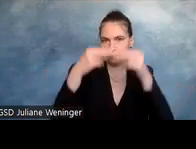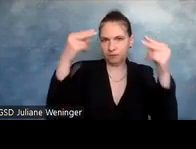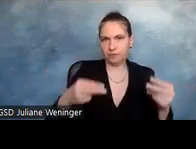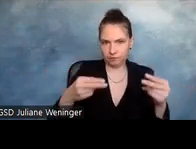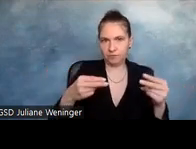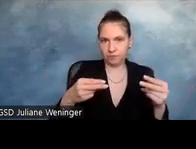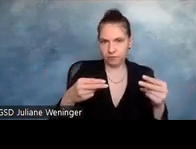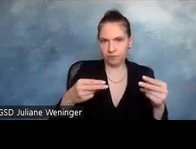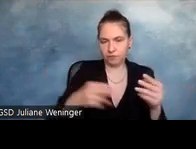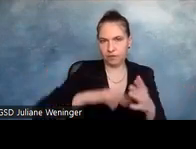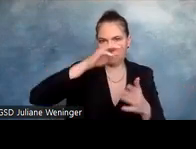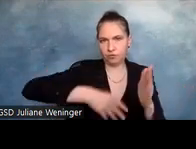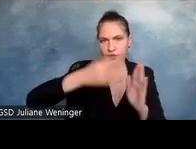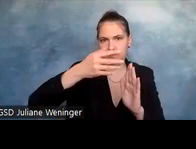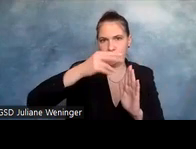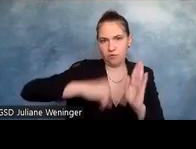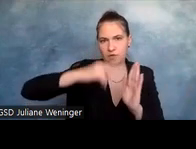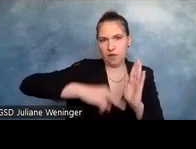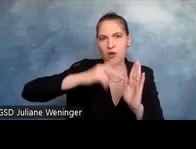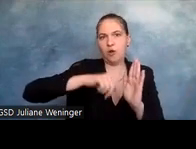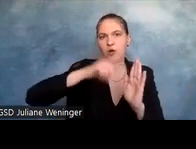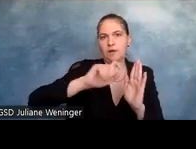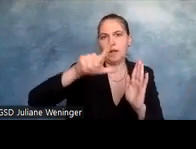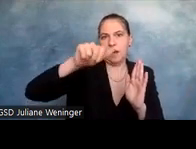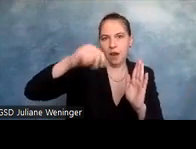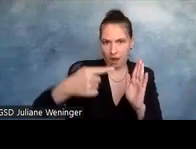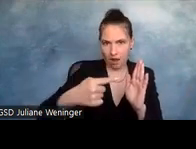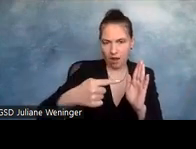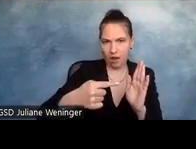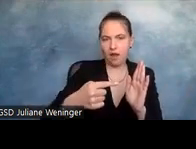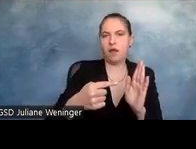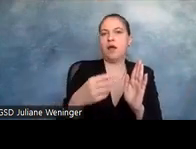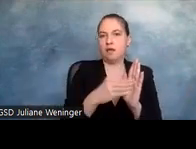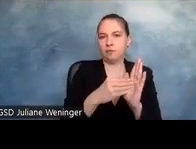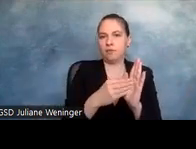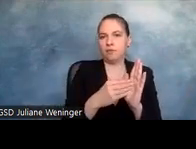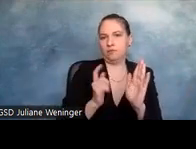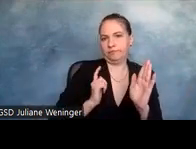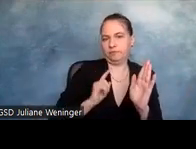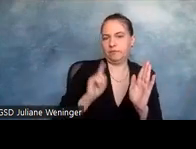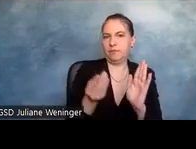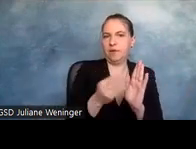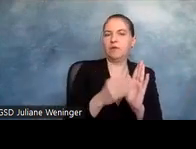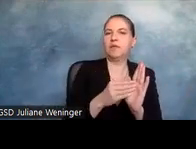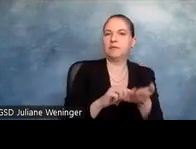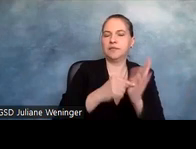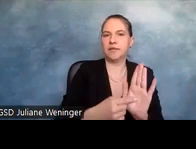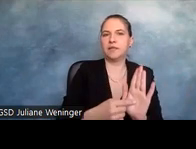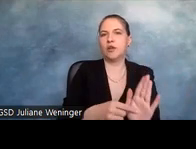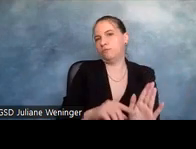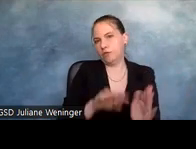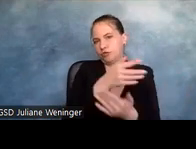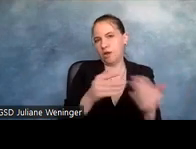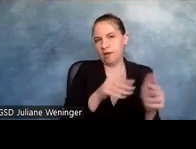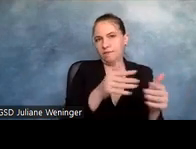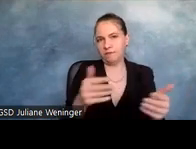Screenreader. Dann teilt sie, wenn dieses Langattribut vorhanden ist, dem Screenreader auch mit, in welcher Sprache sie ist. Und so Screenreader, die verwenden